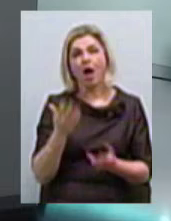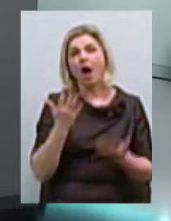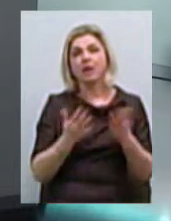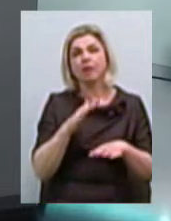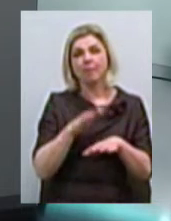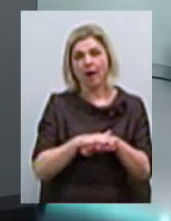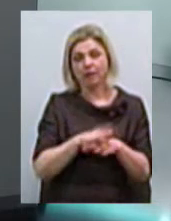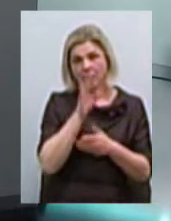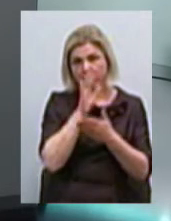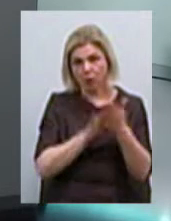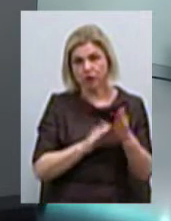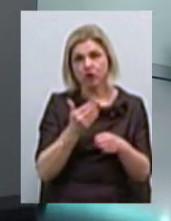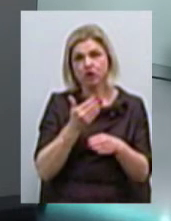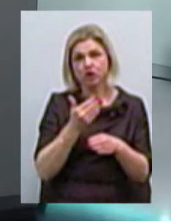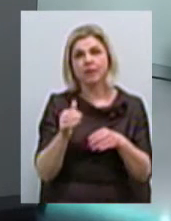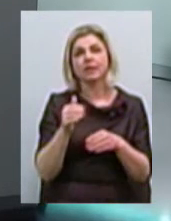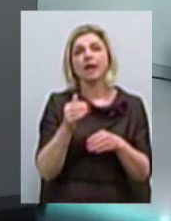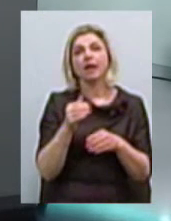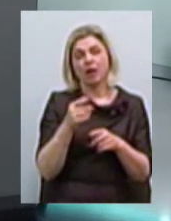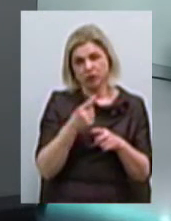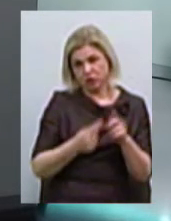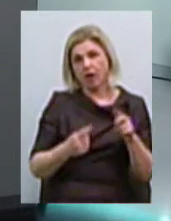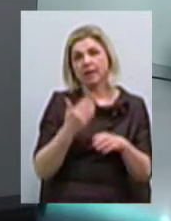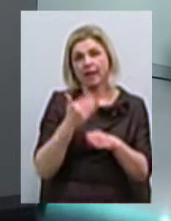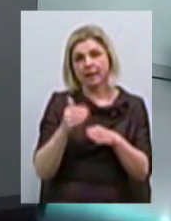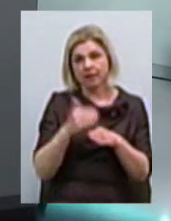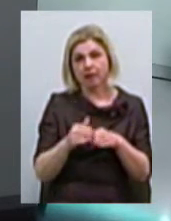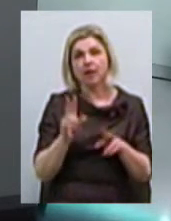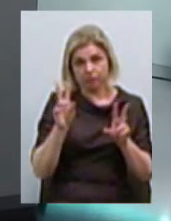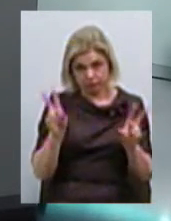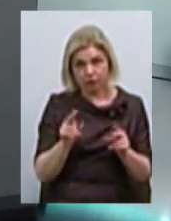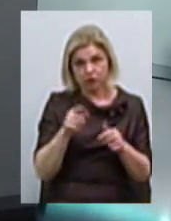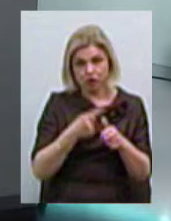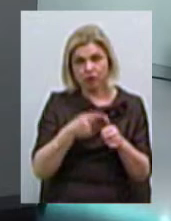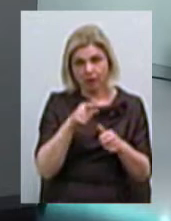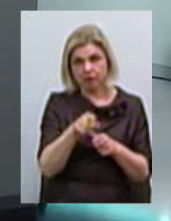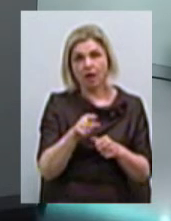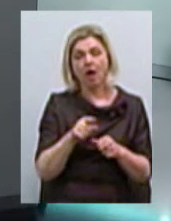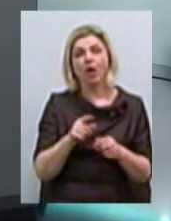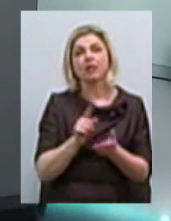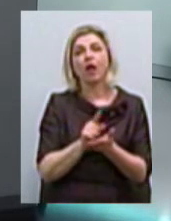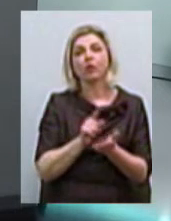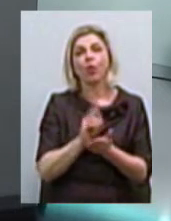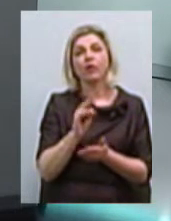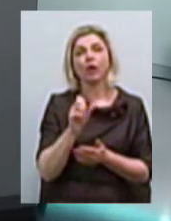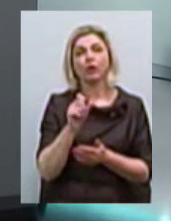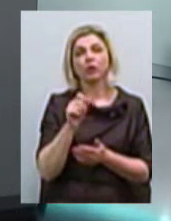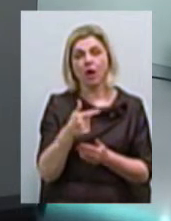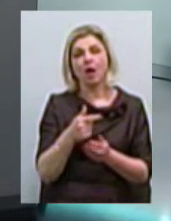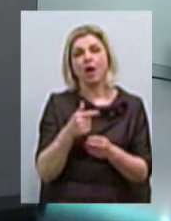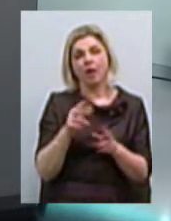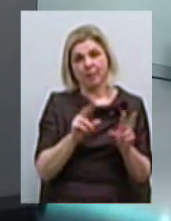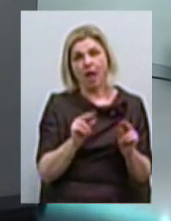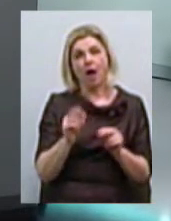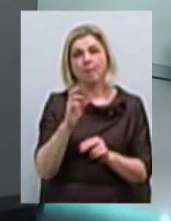кредиту, чи буде це додатковим благом? Так, згідно податкового кодексу… Буває таке, коли банк простить частину кредиту?